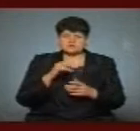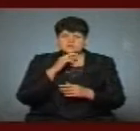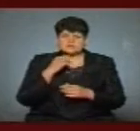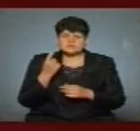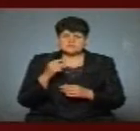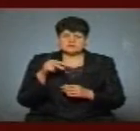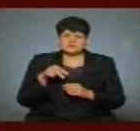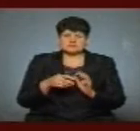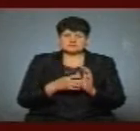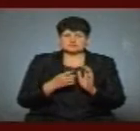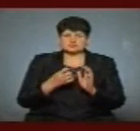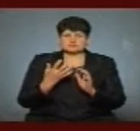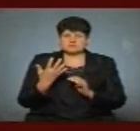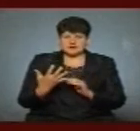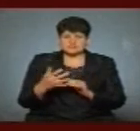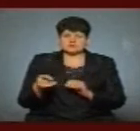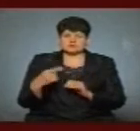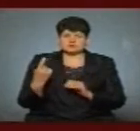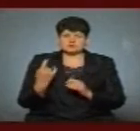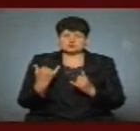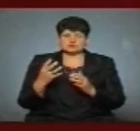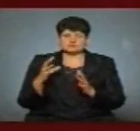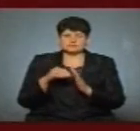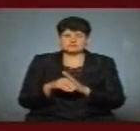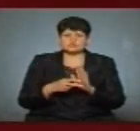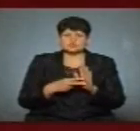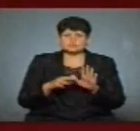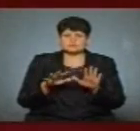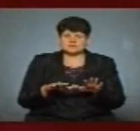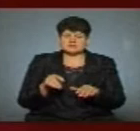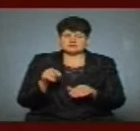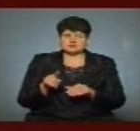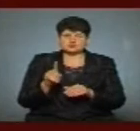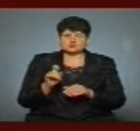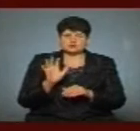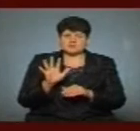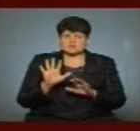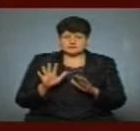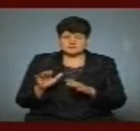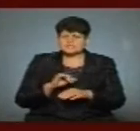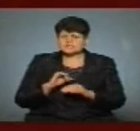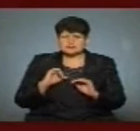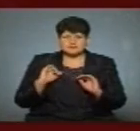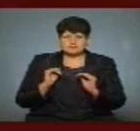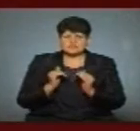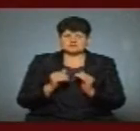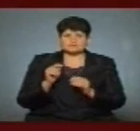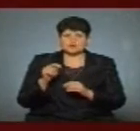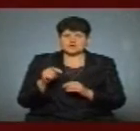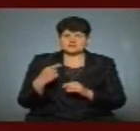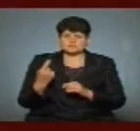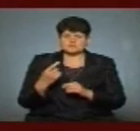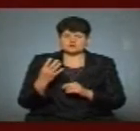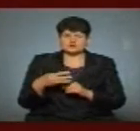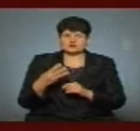області – 2905, Тернопільщина сьогодні на 7-му місці – 1105 випадків і найменше у Луганській області